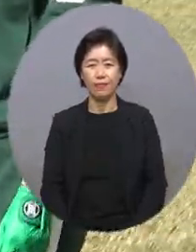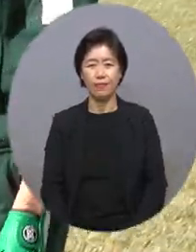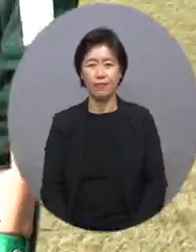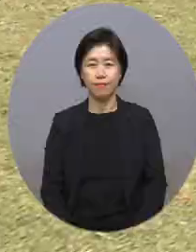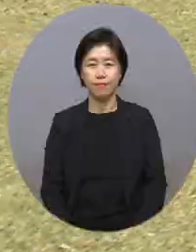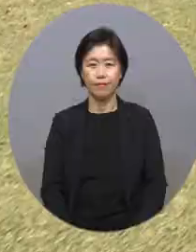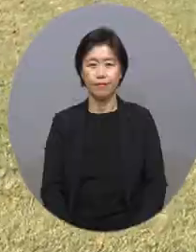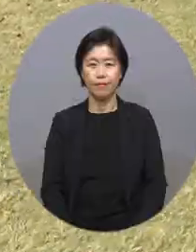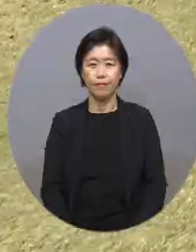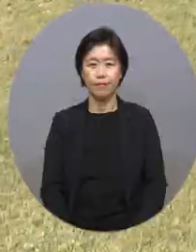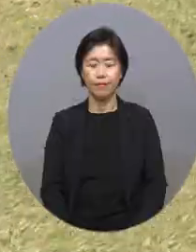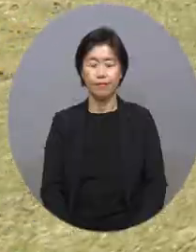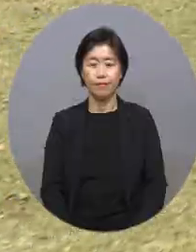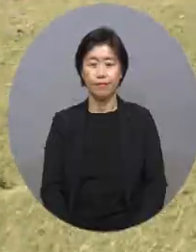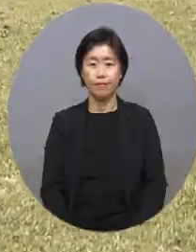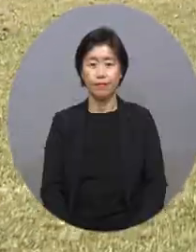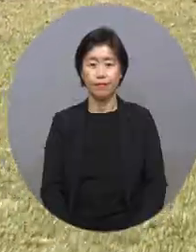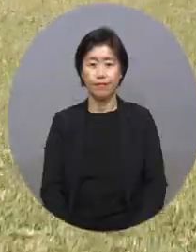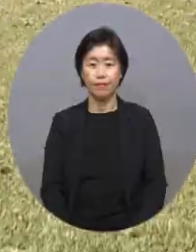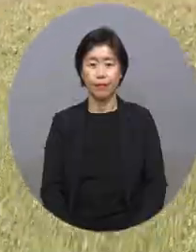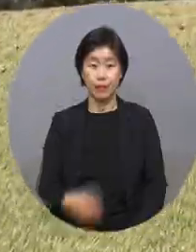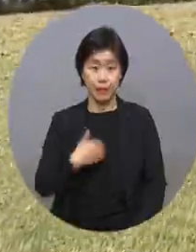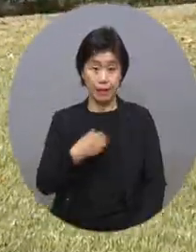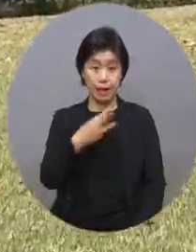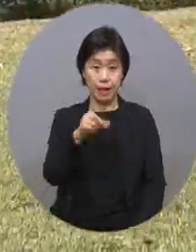나옵니다. 아, 전 생각보다 나이가 좋습니다, 아주.